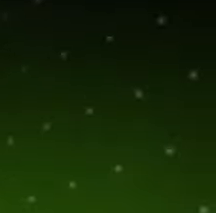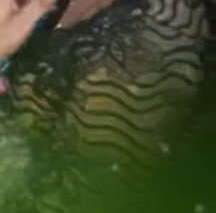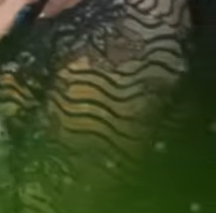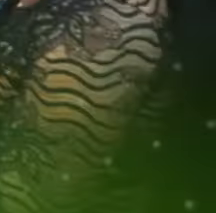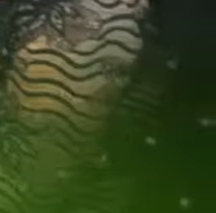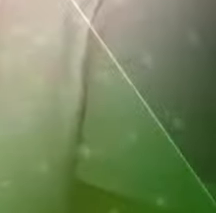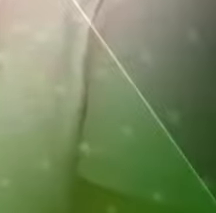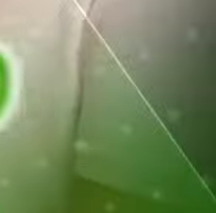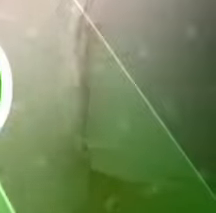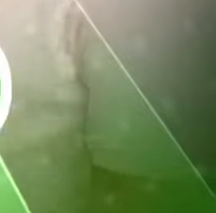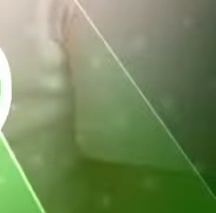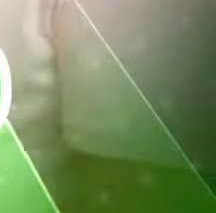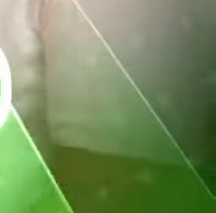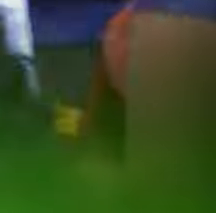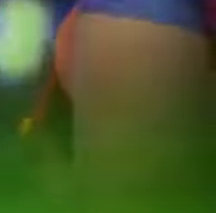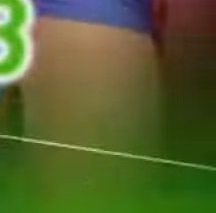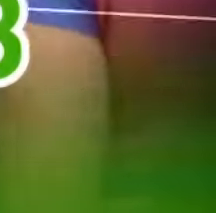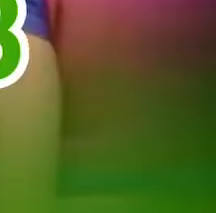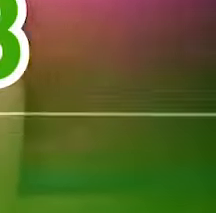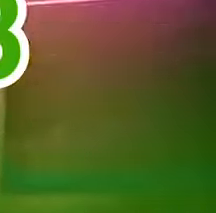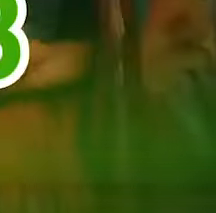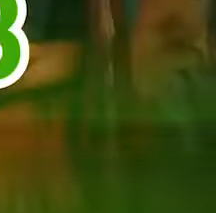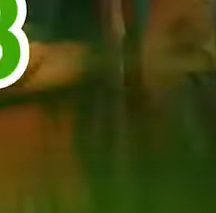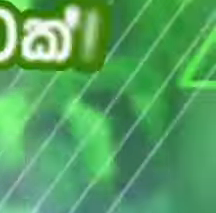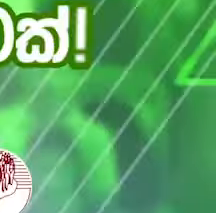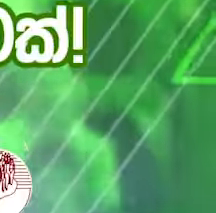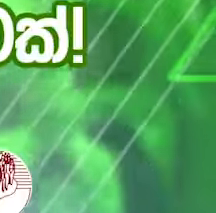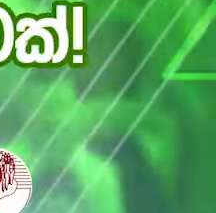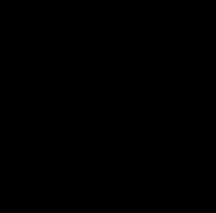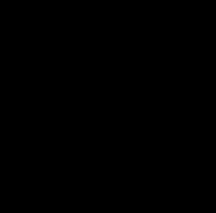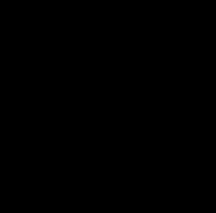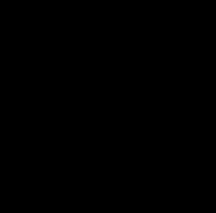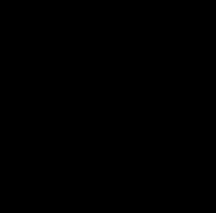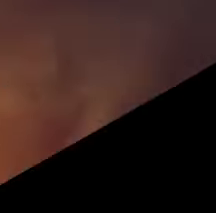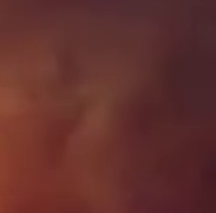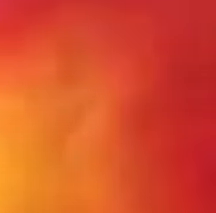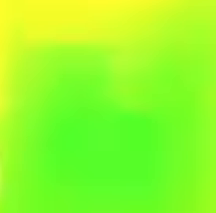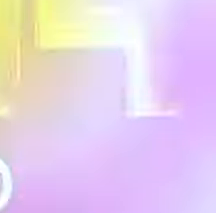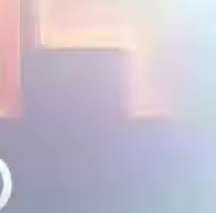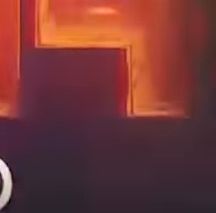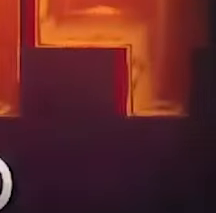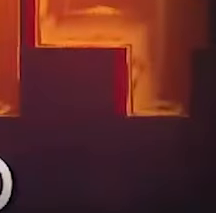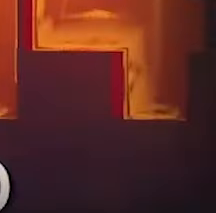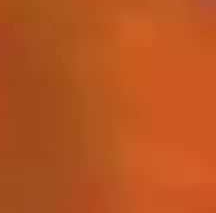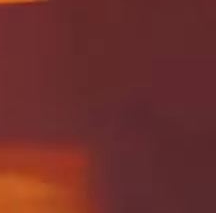ඇගම ශ්‍රී ලංකා මාතලේට දෙස් විදෙස් රැකියා අවස්ථා මාර්තු 22 23 එඩ්වඩ් ක්‍රීඩාංගණයේදී